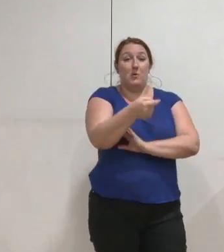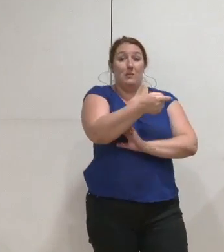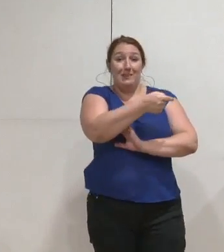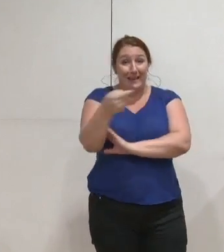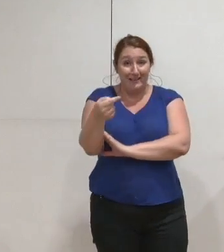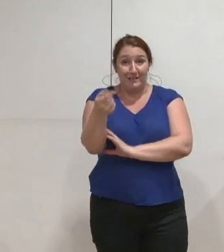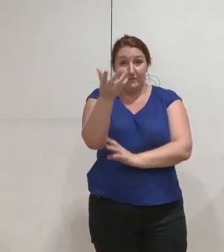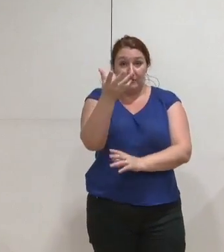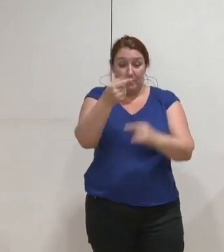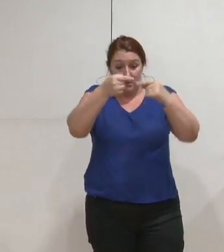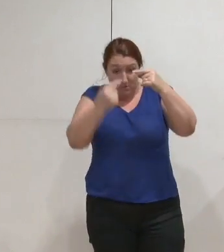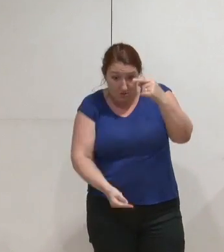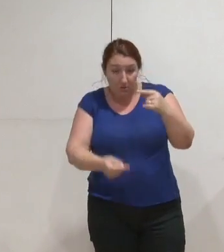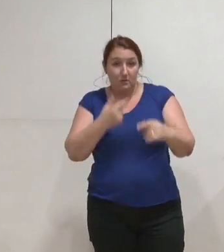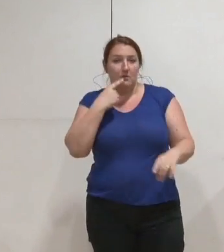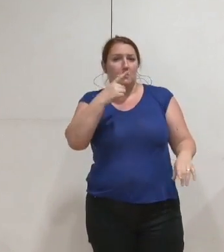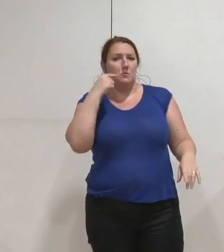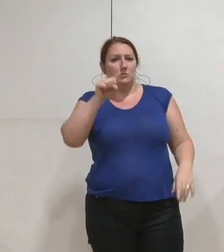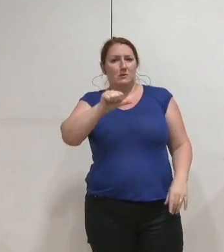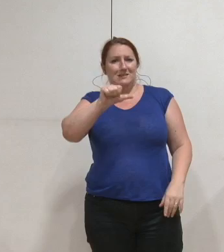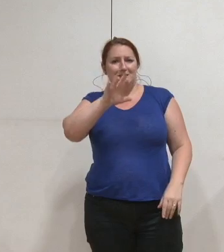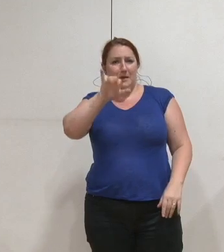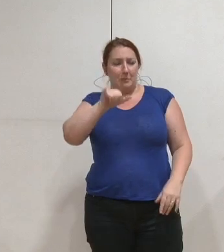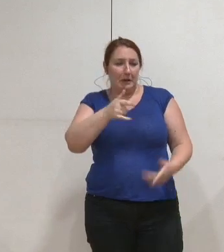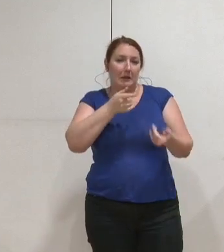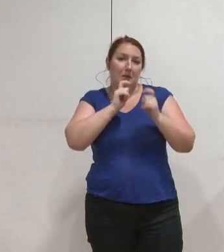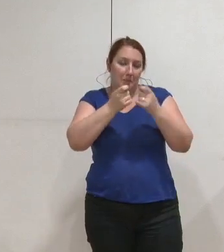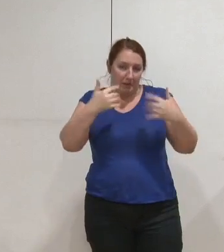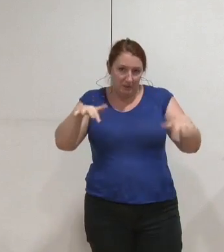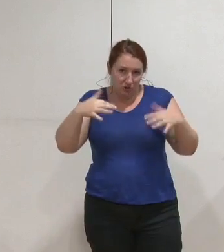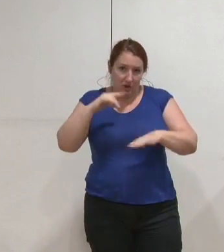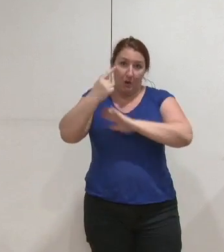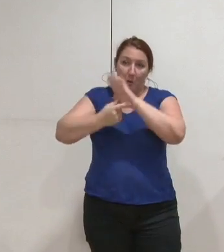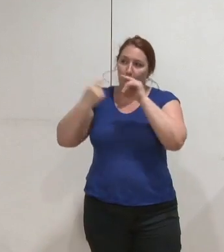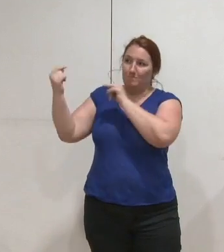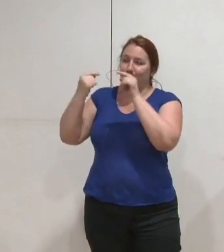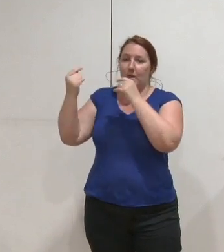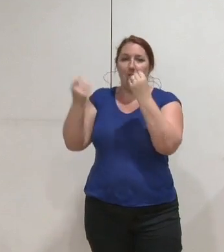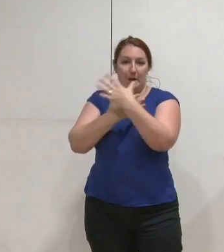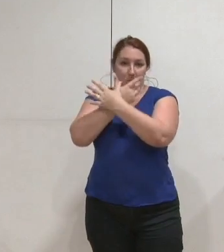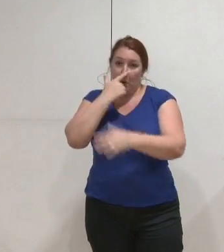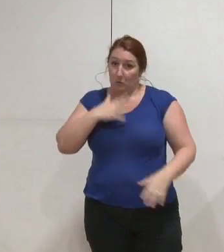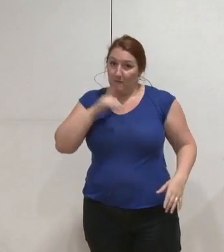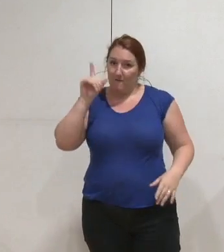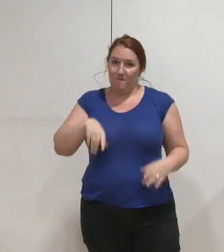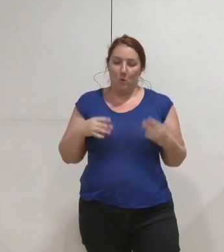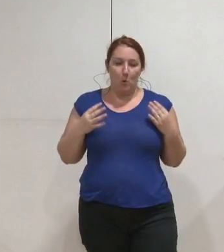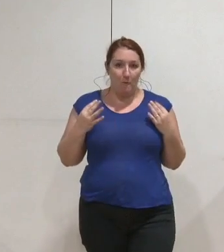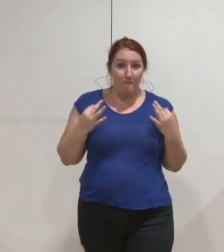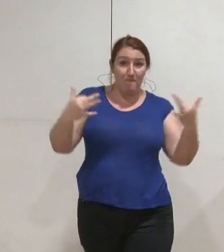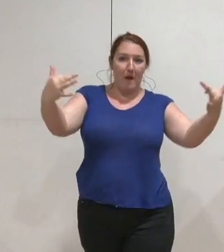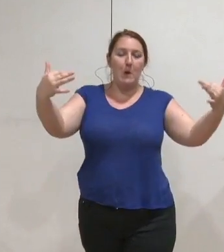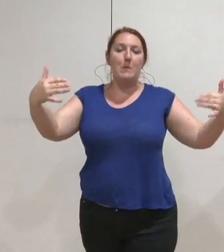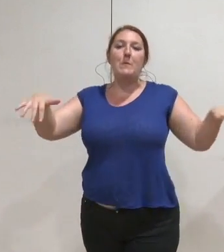allez rediscuter de cela Monsieur Sabri en a parlé vous allez rediscuter de cela avec la Métro je pense qu'il faudra vraiment jouer très très très